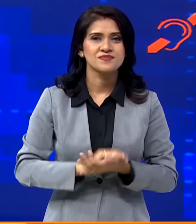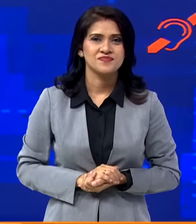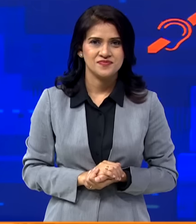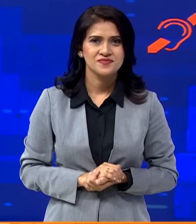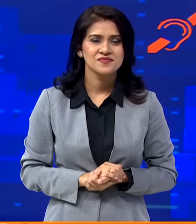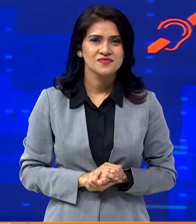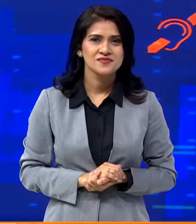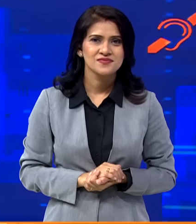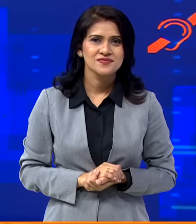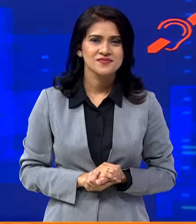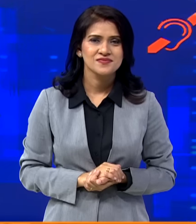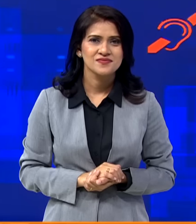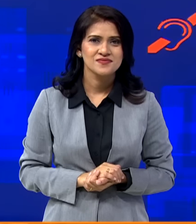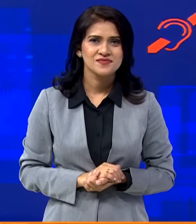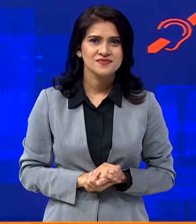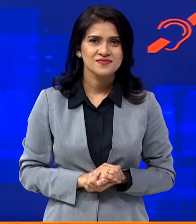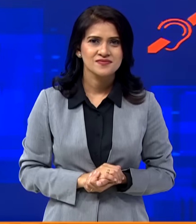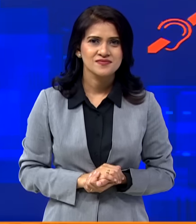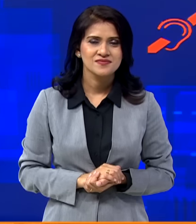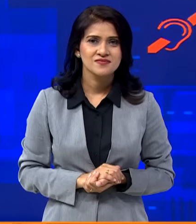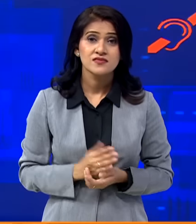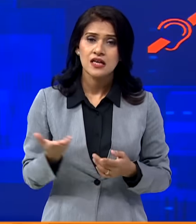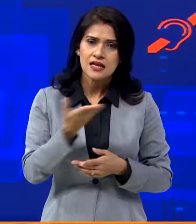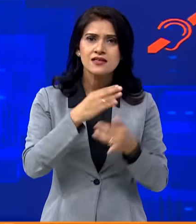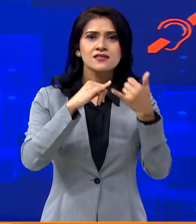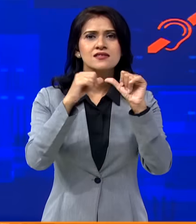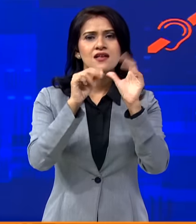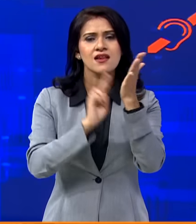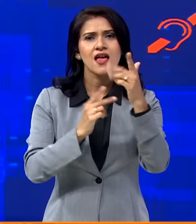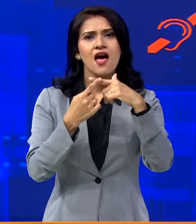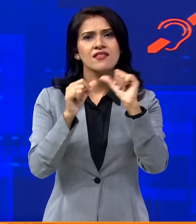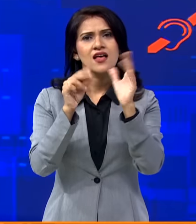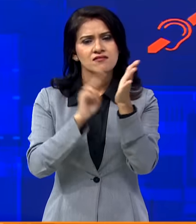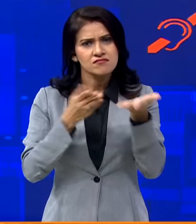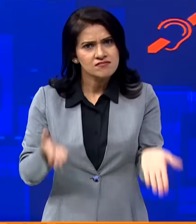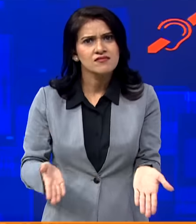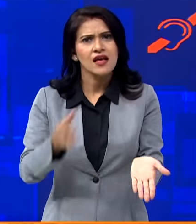और रजत जी यही सनातन है और यही भारत